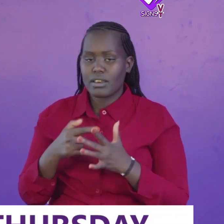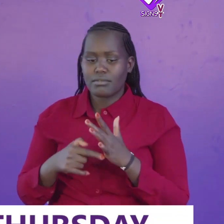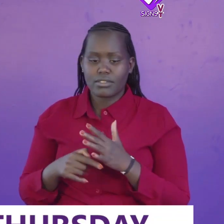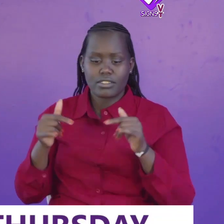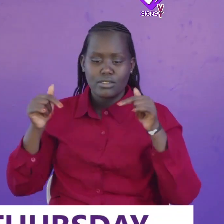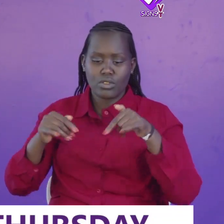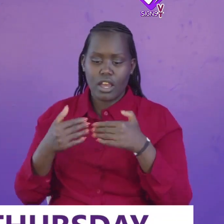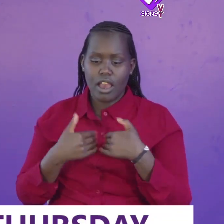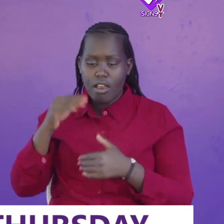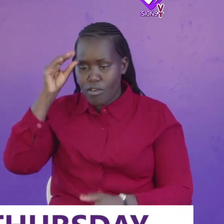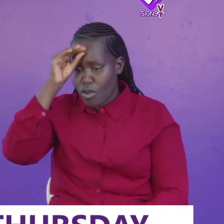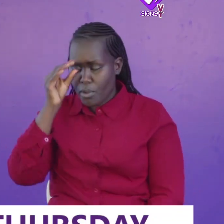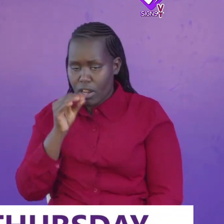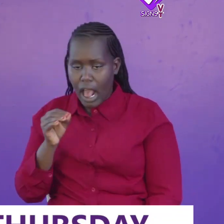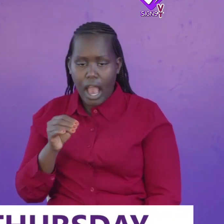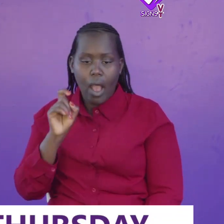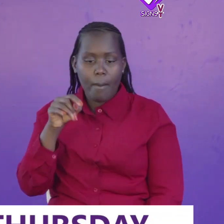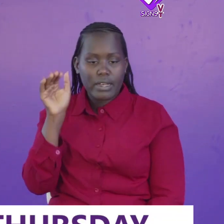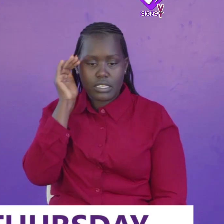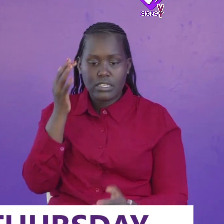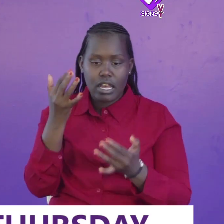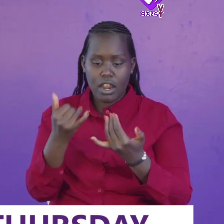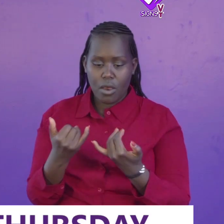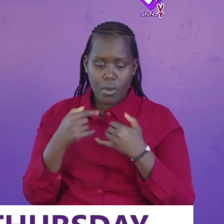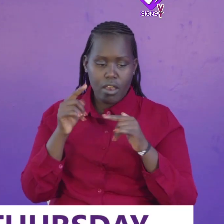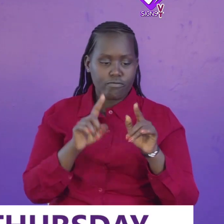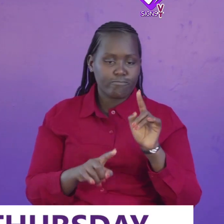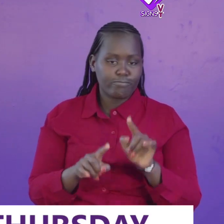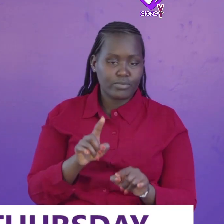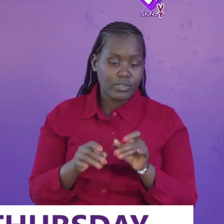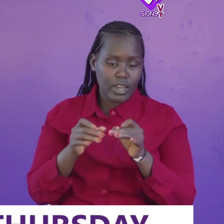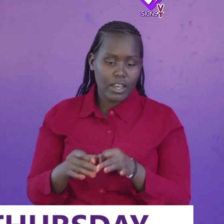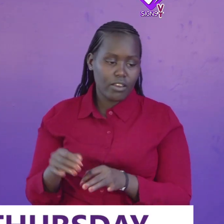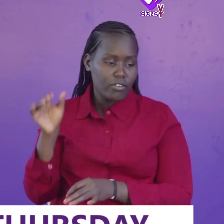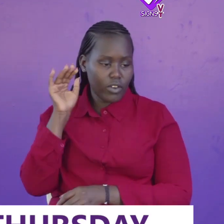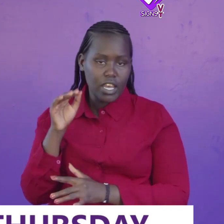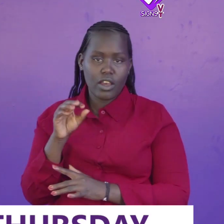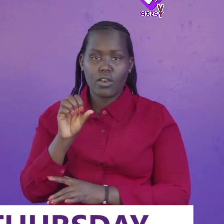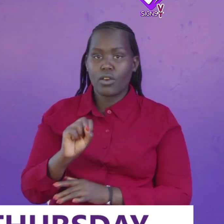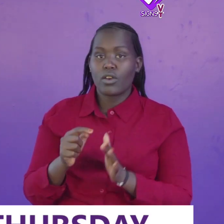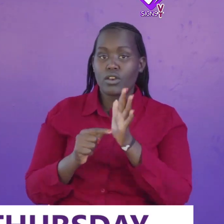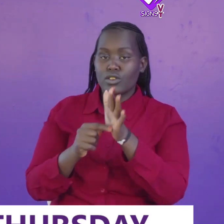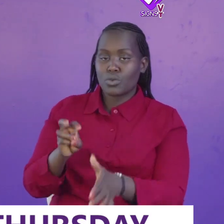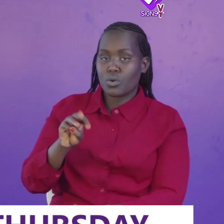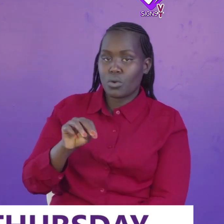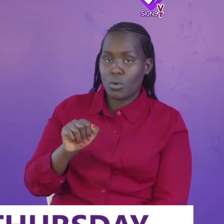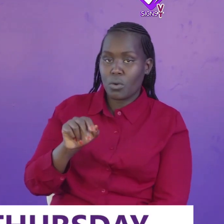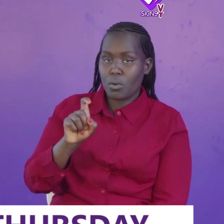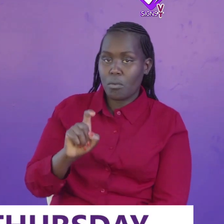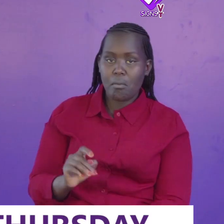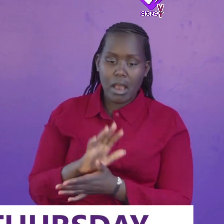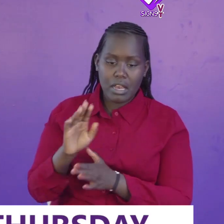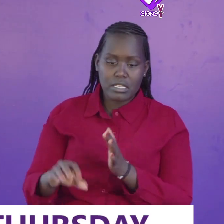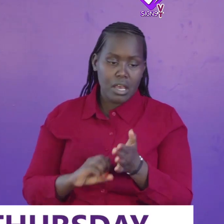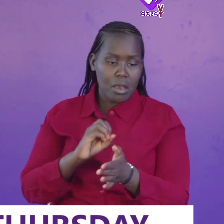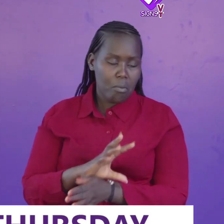hakuna option. No utasikiza nini? Unajua sasa kuna varieties. Ukisikia ni Showmax, Netflix, ukisikia pia ni radio